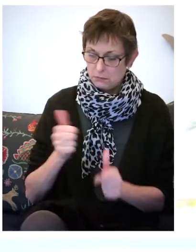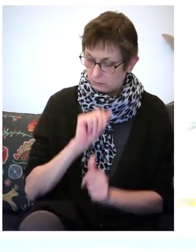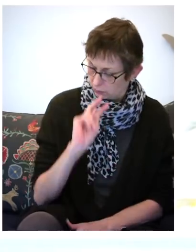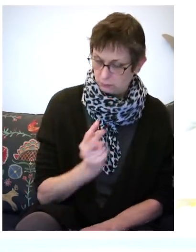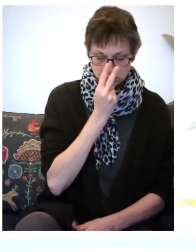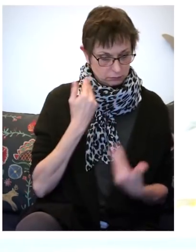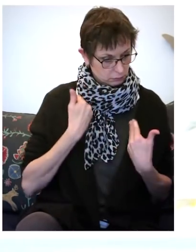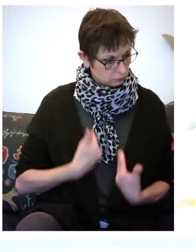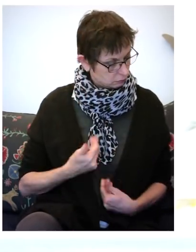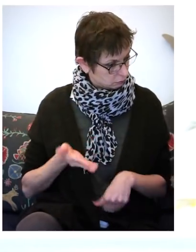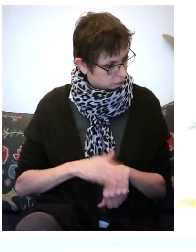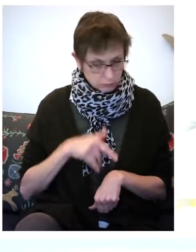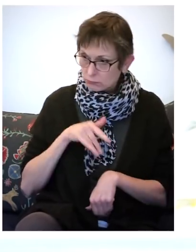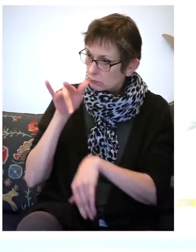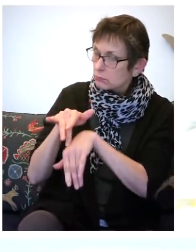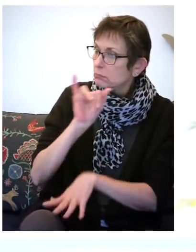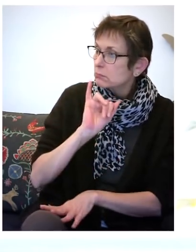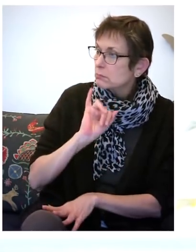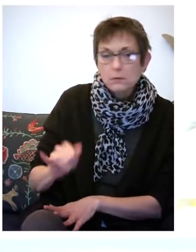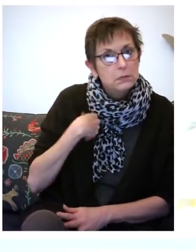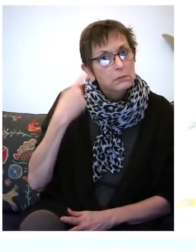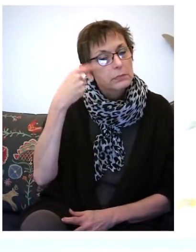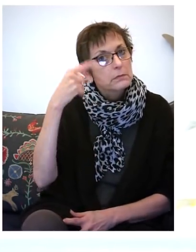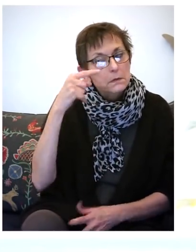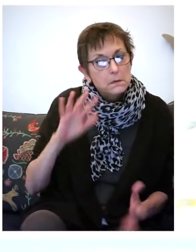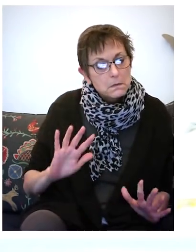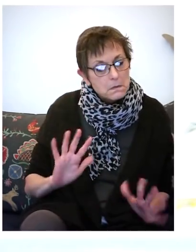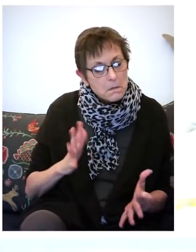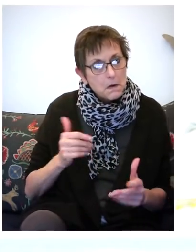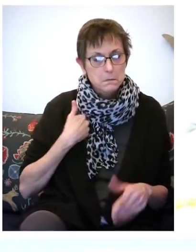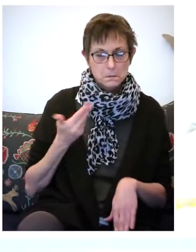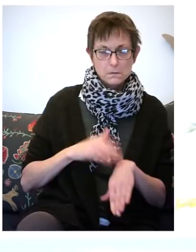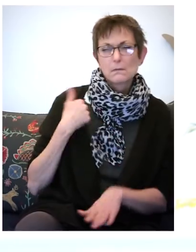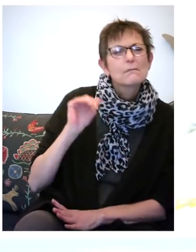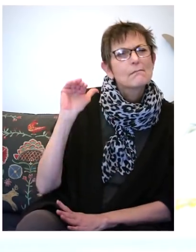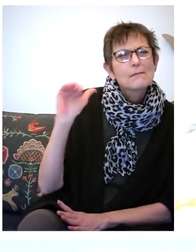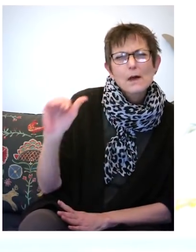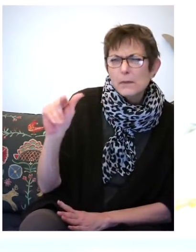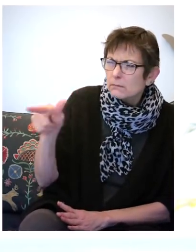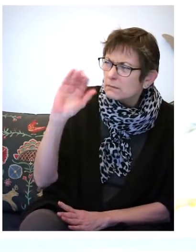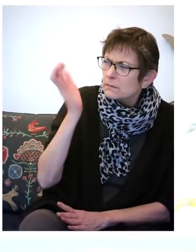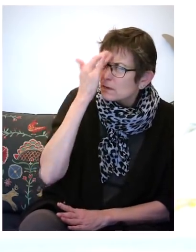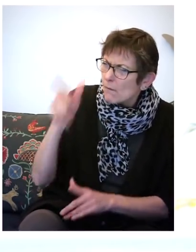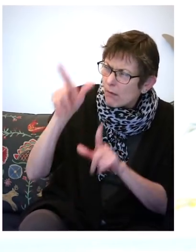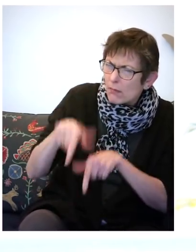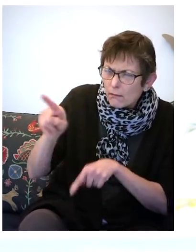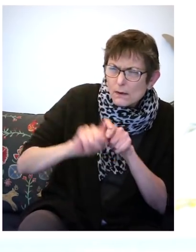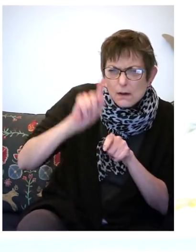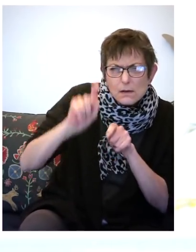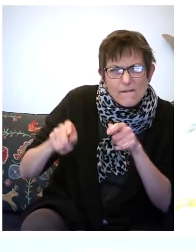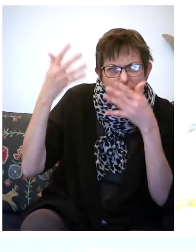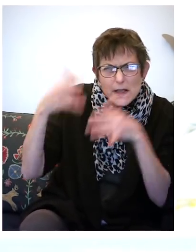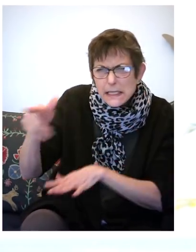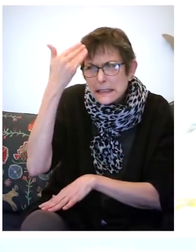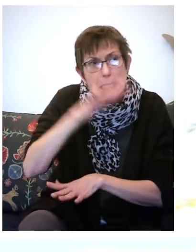Et je me suis vraiment demandé pourquoi j'ai pas réussi à passer le cap de prendre cette nouvelle habitude. J'ai donc contacté moi-même Ecosia pour savoir un petit peu leur stade de ce côté-là, s'ils avaient